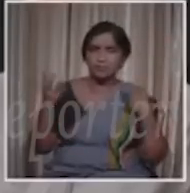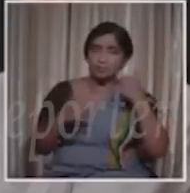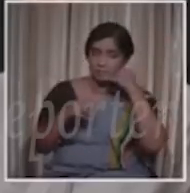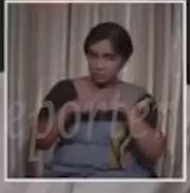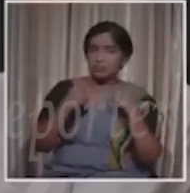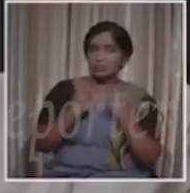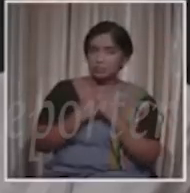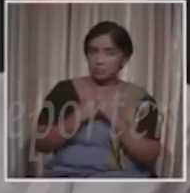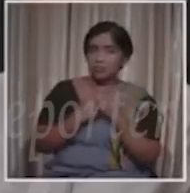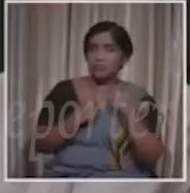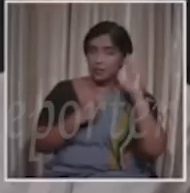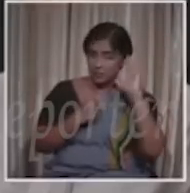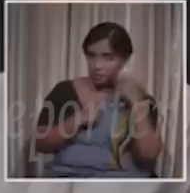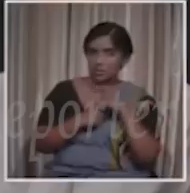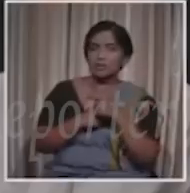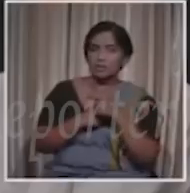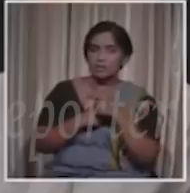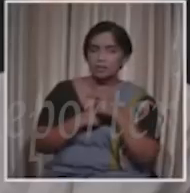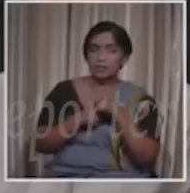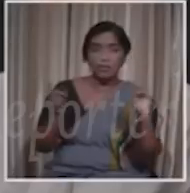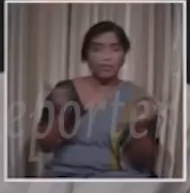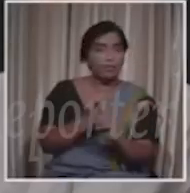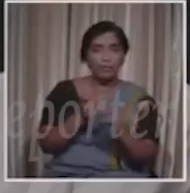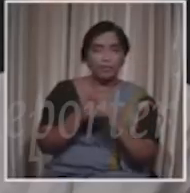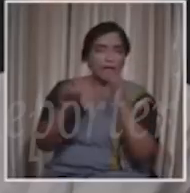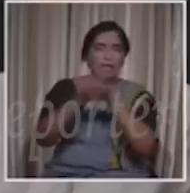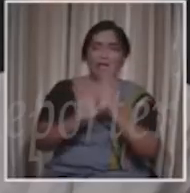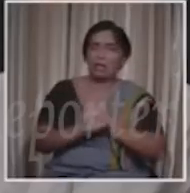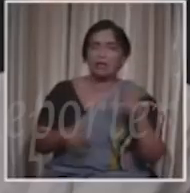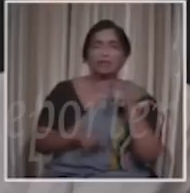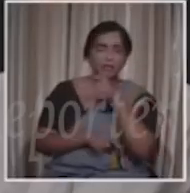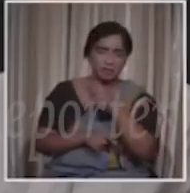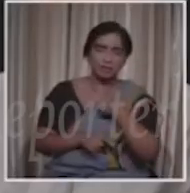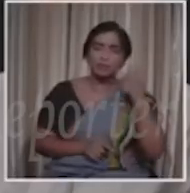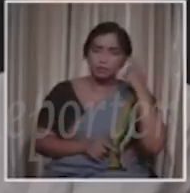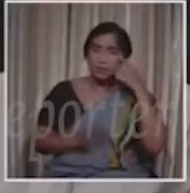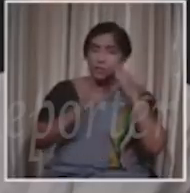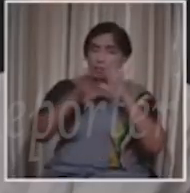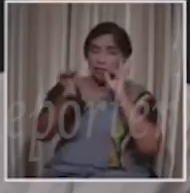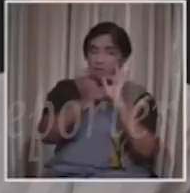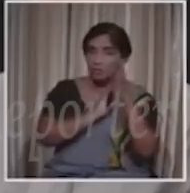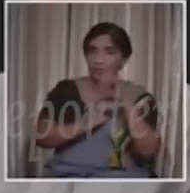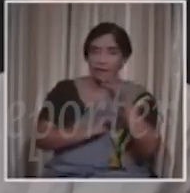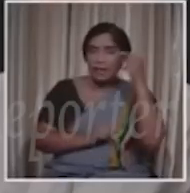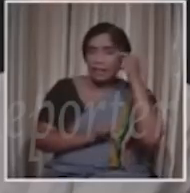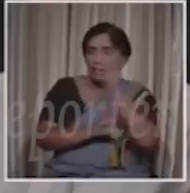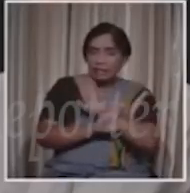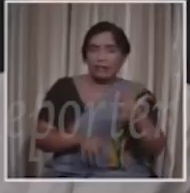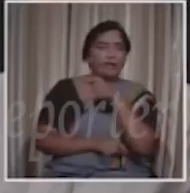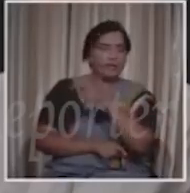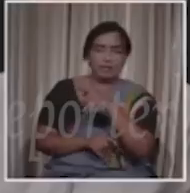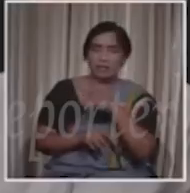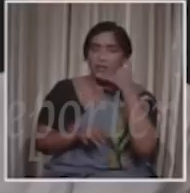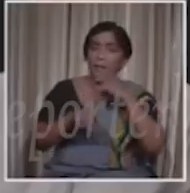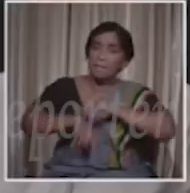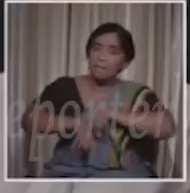විභාග කරයන් පස්සේ දඬුවම් කරාම අපේ පක්ෂවලින් ඉවත් කරමු මං හිතන්නේ ඒකට කවුරුවත් විරුද්ධයි කියලා මං දන්නවා සජබේ